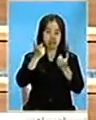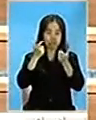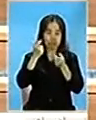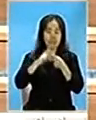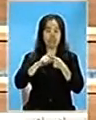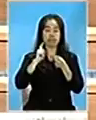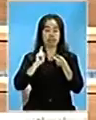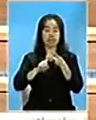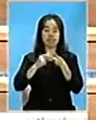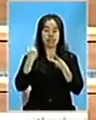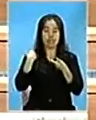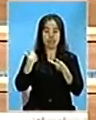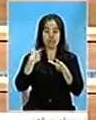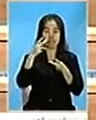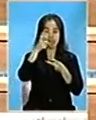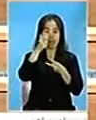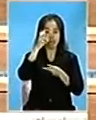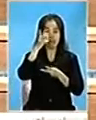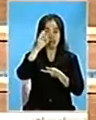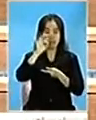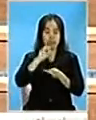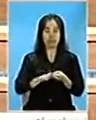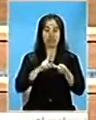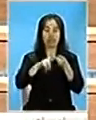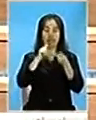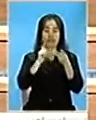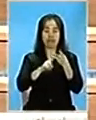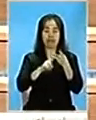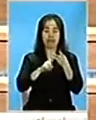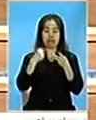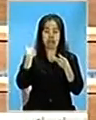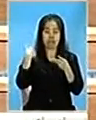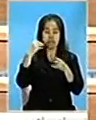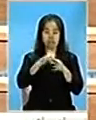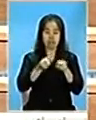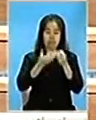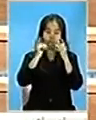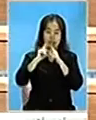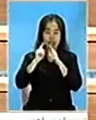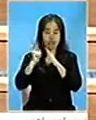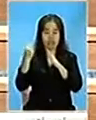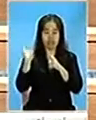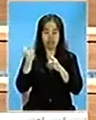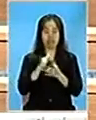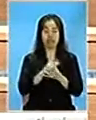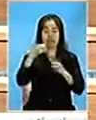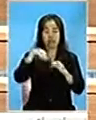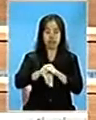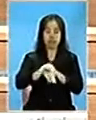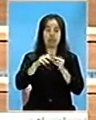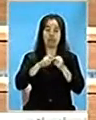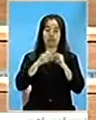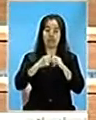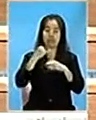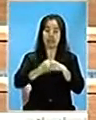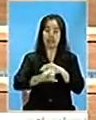มีทั้ง M79 มีทั้งอาวุธยุทโธปกรณ์ระเบิดสงครามต่างๆปัญหาก็จะไม่จ